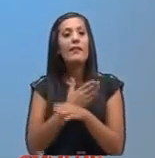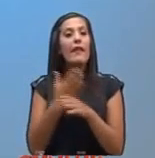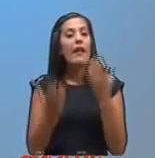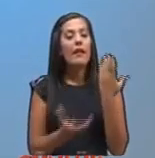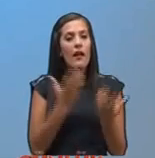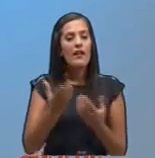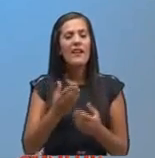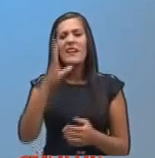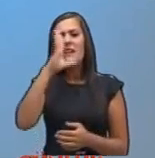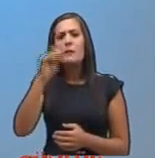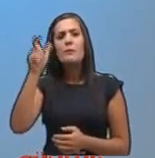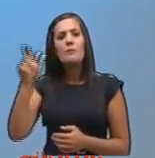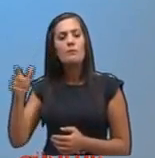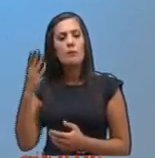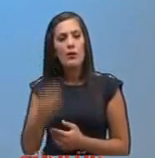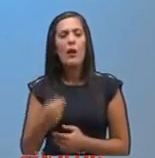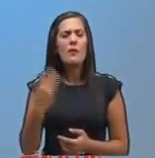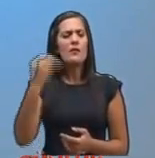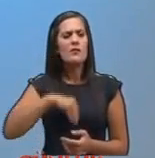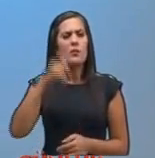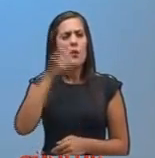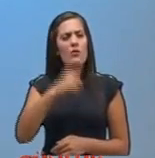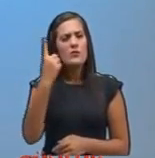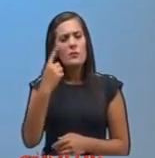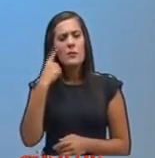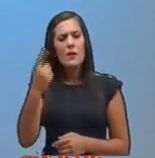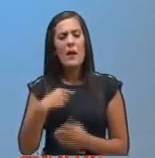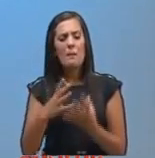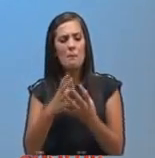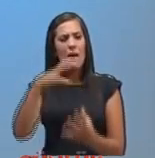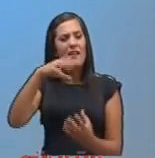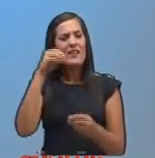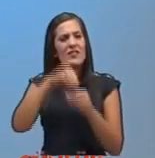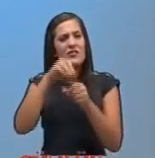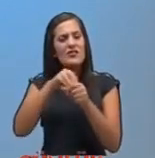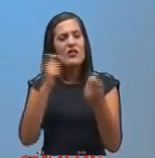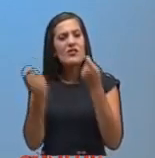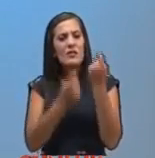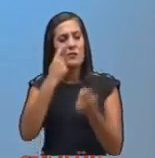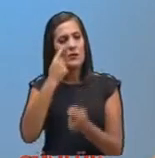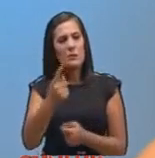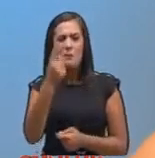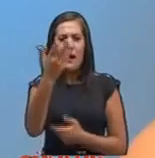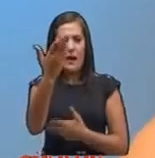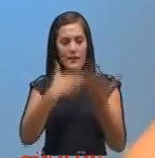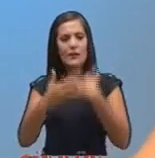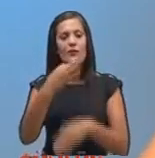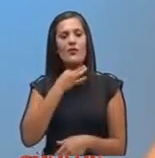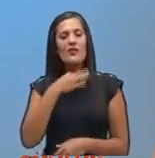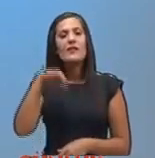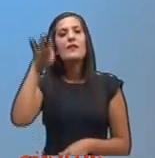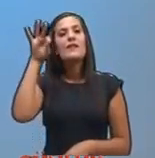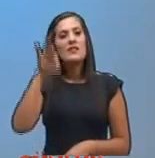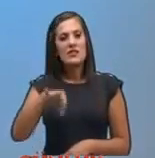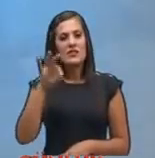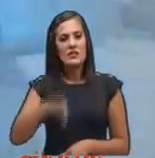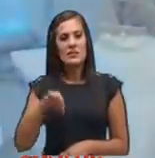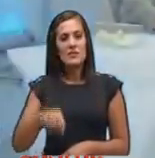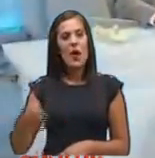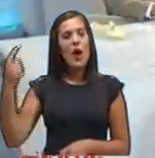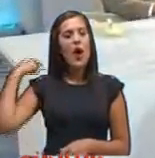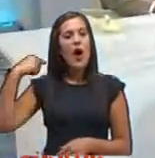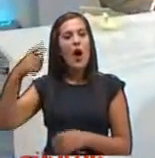kaynaklanır, kimlerde görülür? Ama sanıyorum önce bir maket üzerinde çalışmayla, evet, göstereceksiniz. Şimdi, bize. Bir anlatın hocam, tabii, lütfen. Şimdi